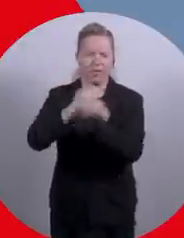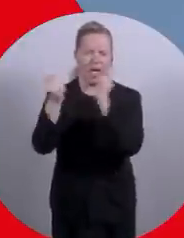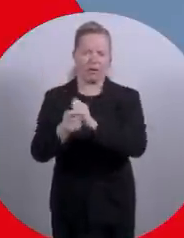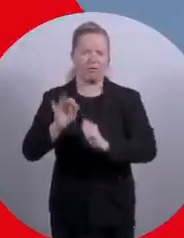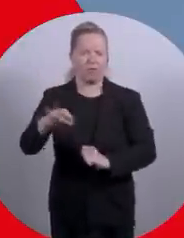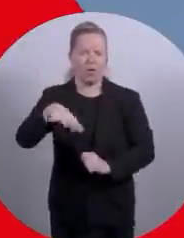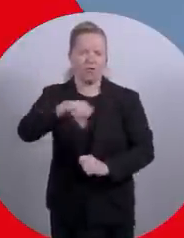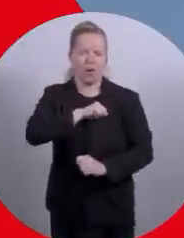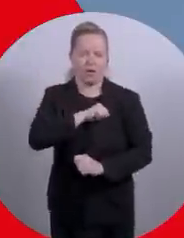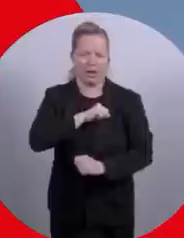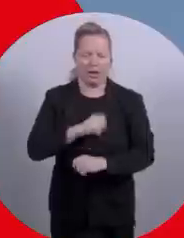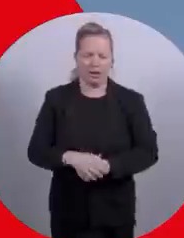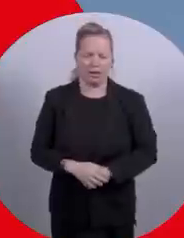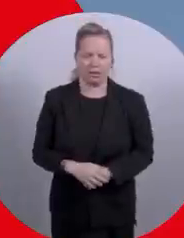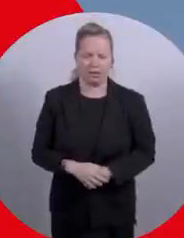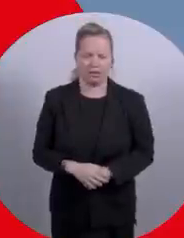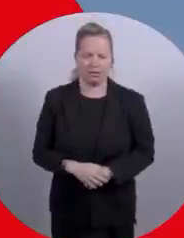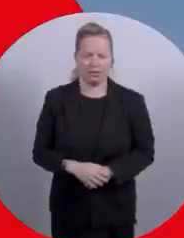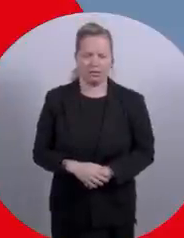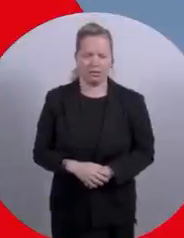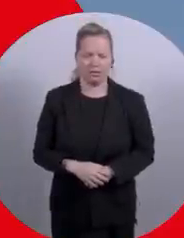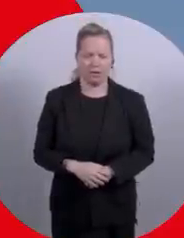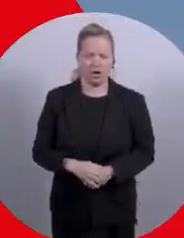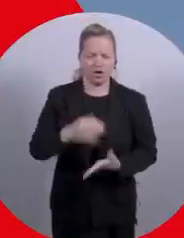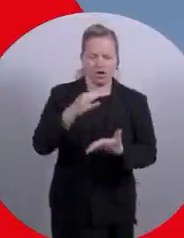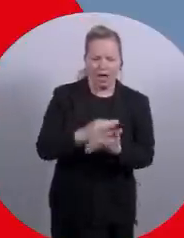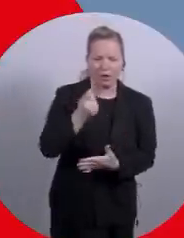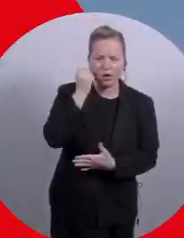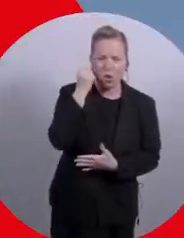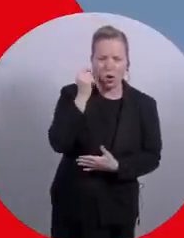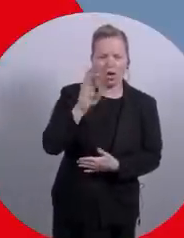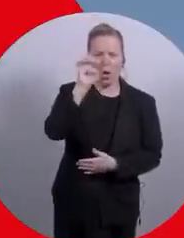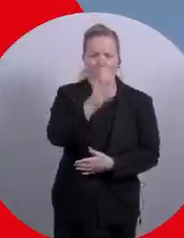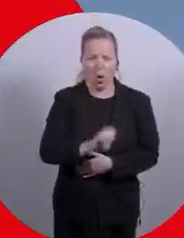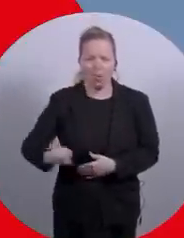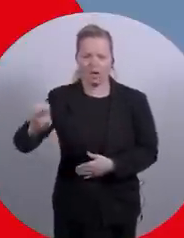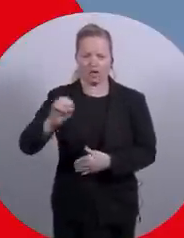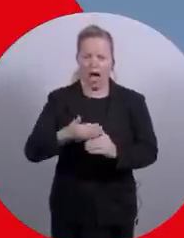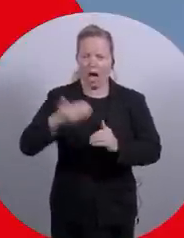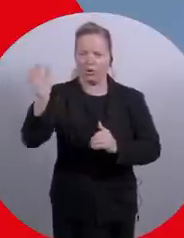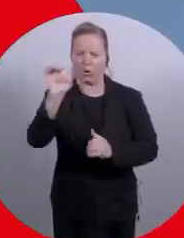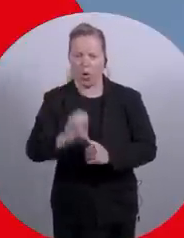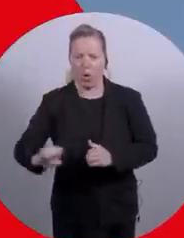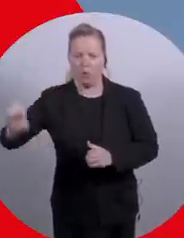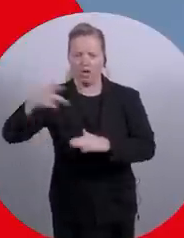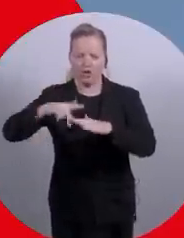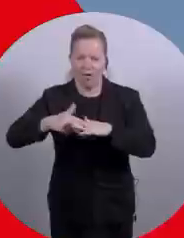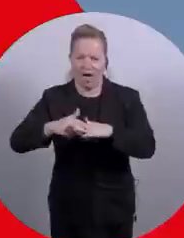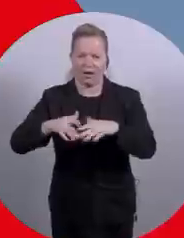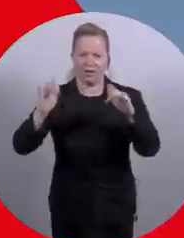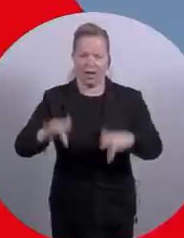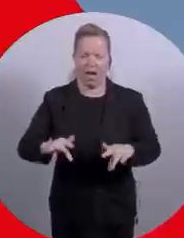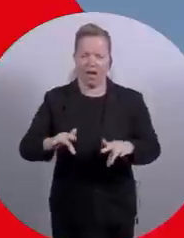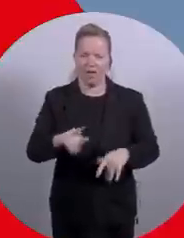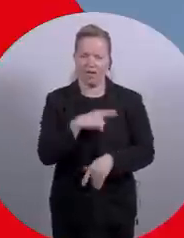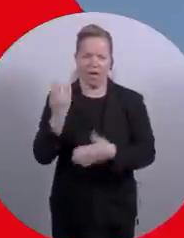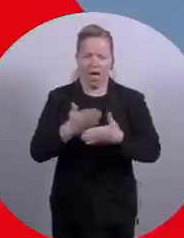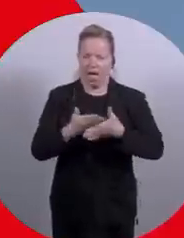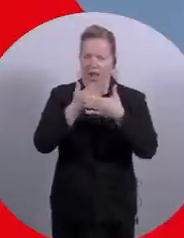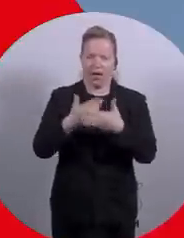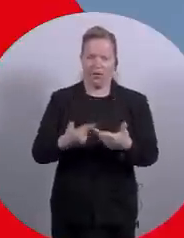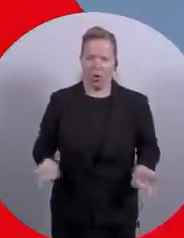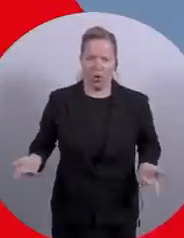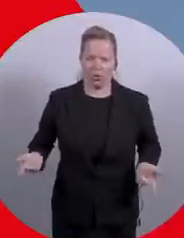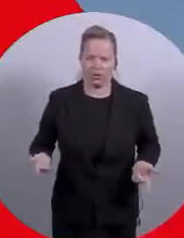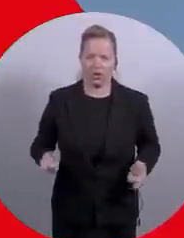der uns knallhart ausgespielt hat in der Standortlogik in den europäischen und osteuropäischen Werken völlig hilflos war mein Wahrheit wenn